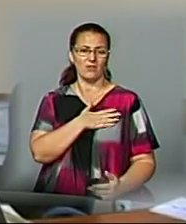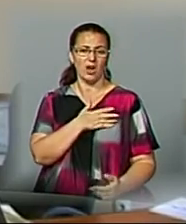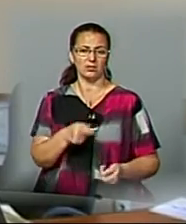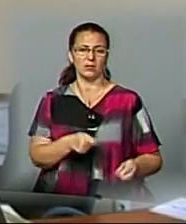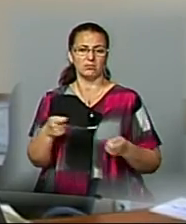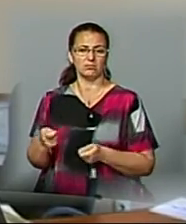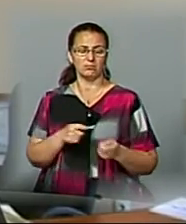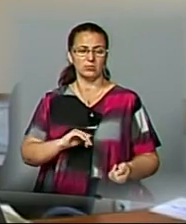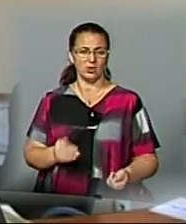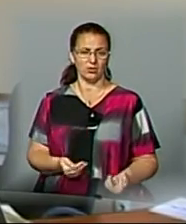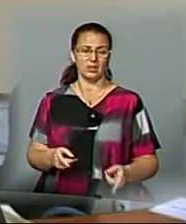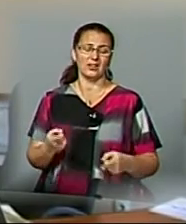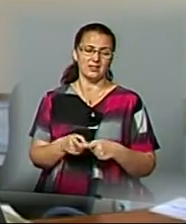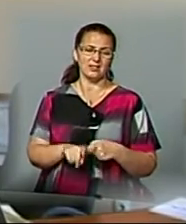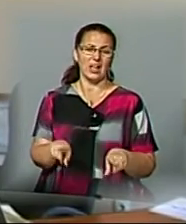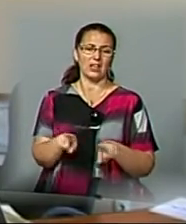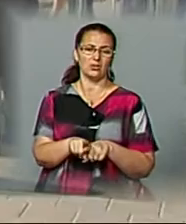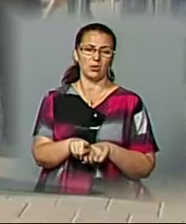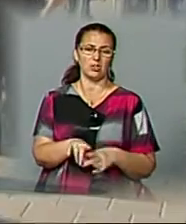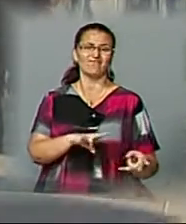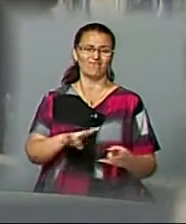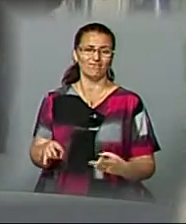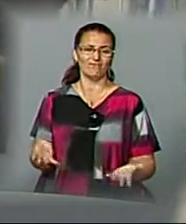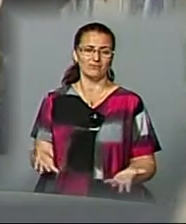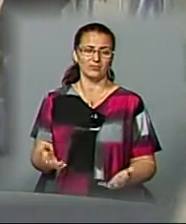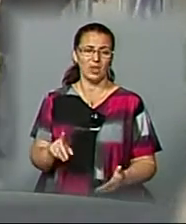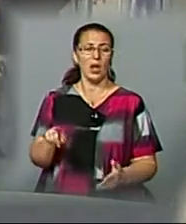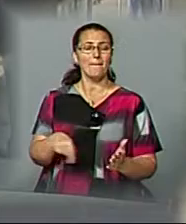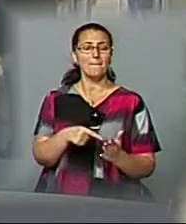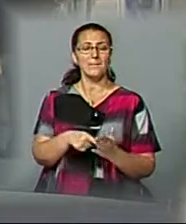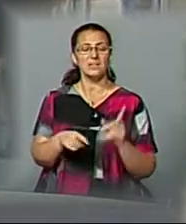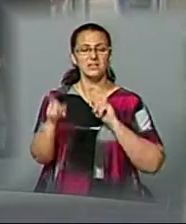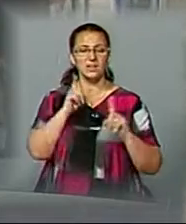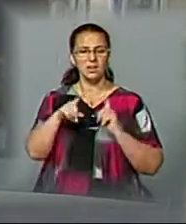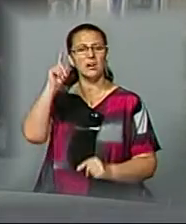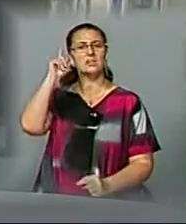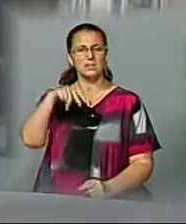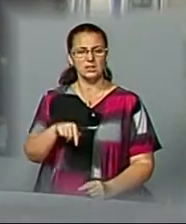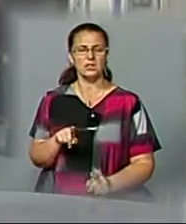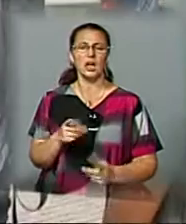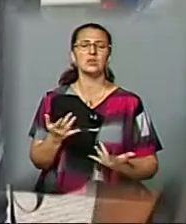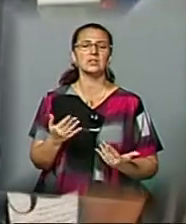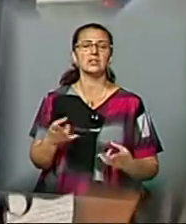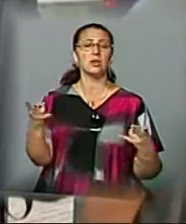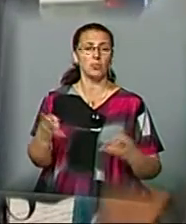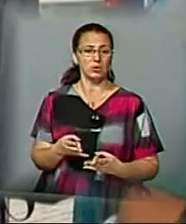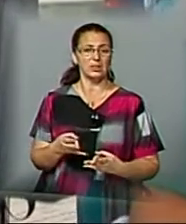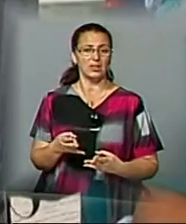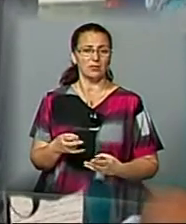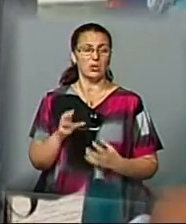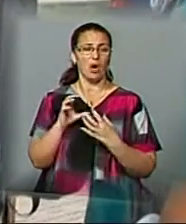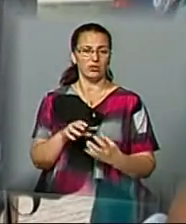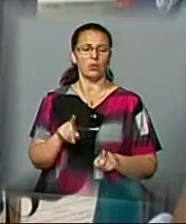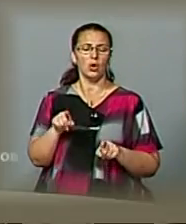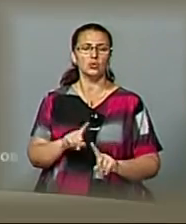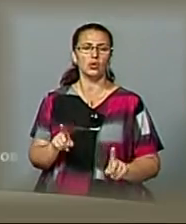тому ці чинники теж впливають на якість перевезень. В ратуші знають про кількість маршруток, які мають виїжджати щоденно на рейси, а те, що автобусів не